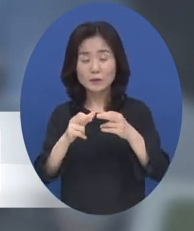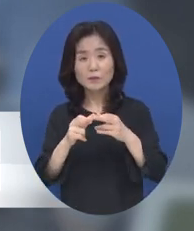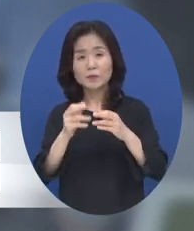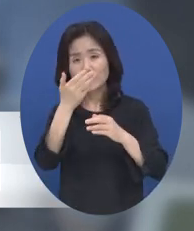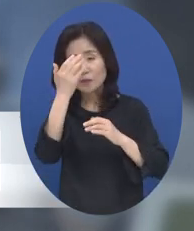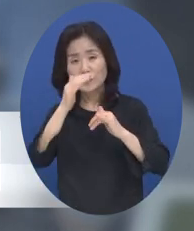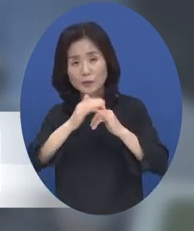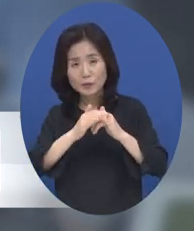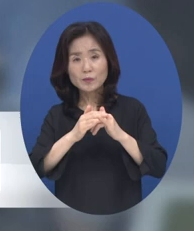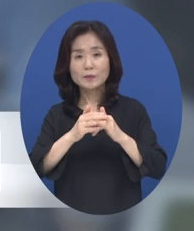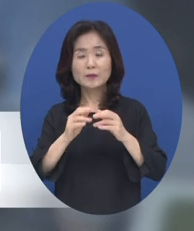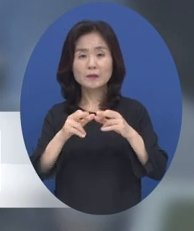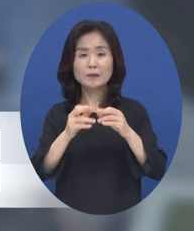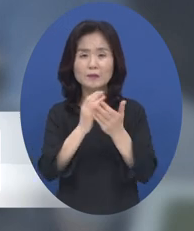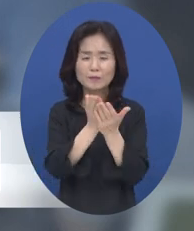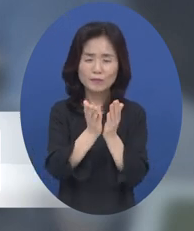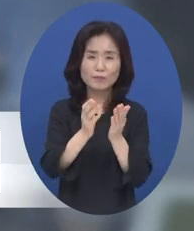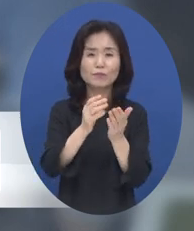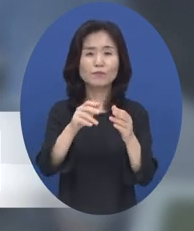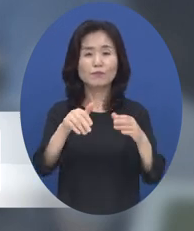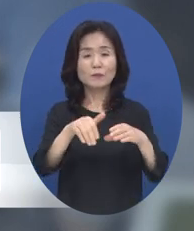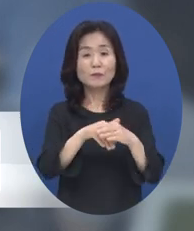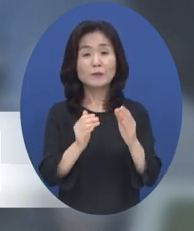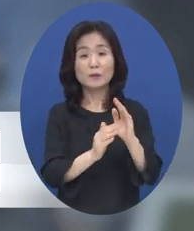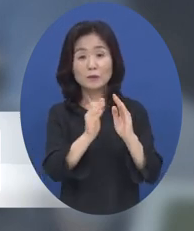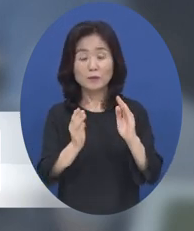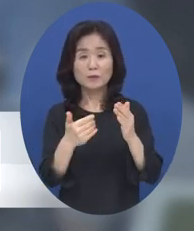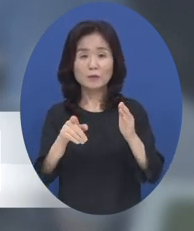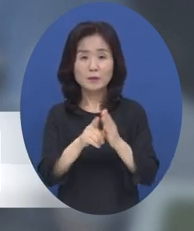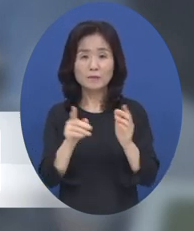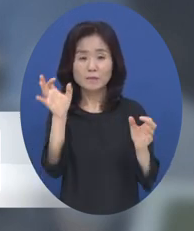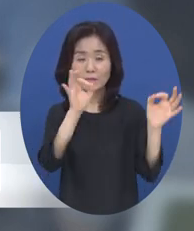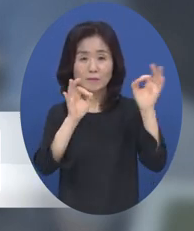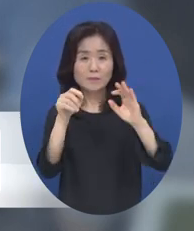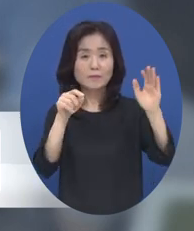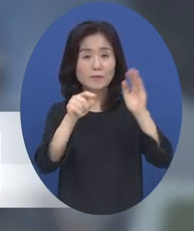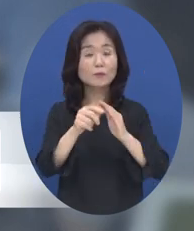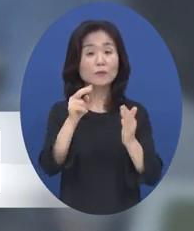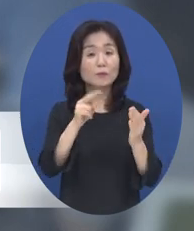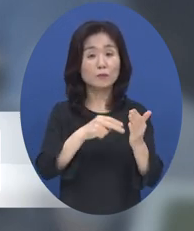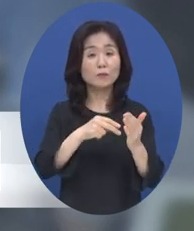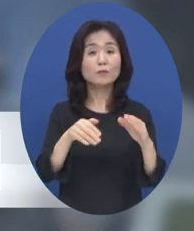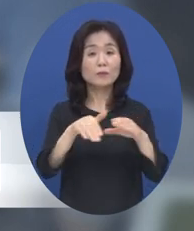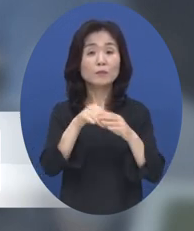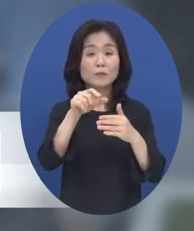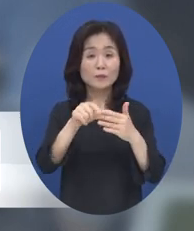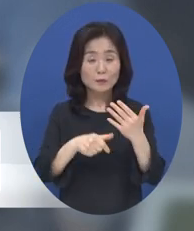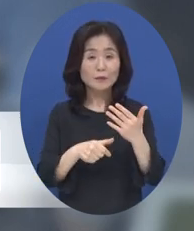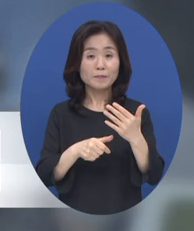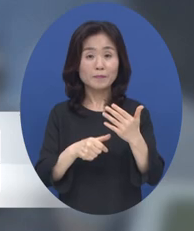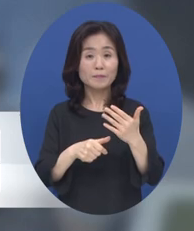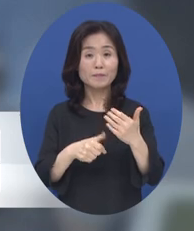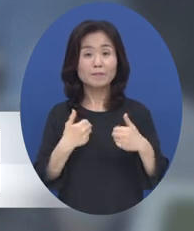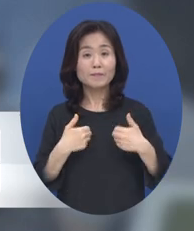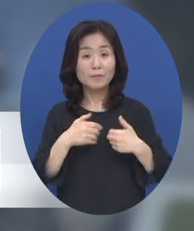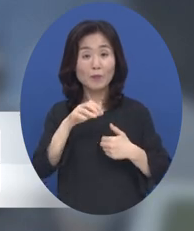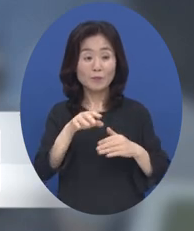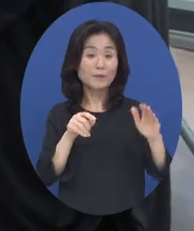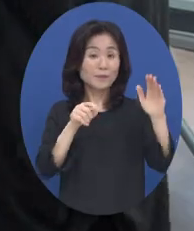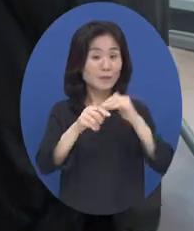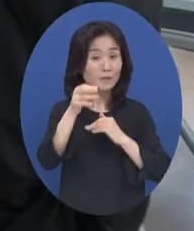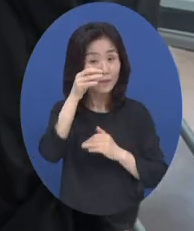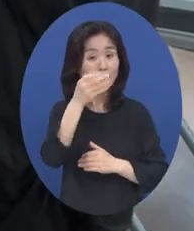가족, 장애인을 위한 찾아가는 독서 문화 프로그램인데요. 흥미로운 독서 수업이 펼쳐지는 현장을 찾아가 봤습니다.